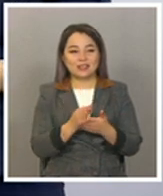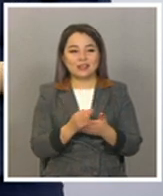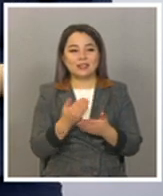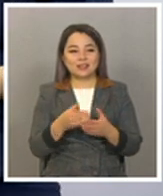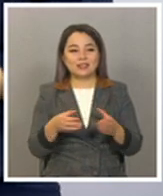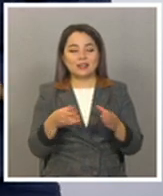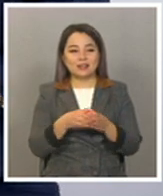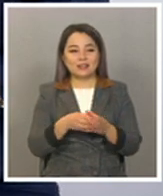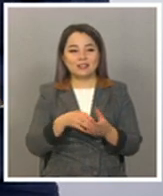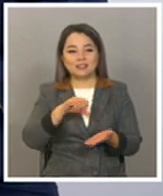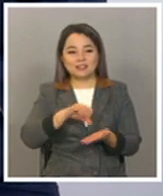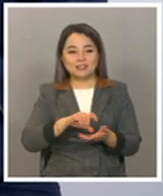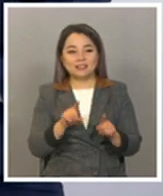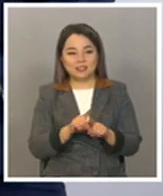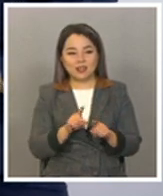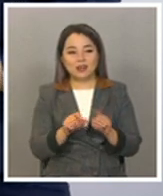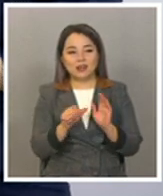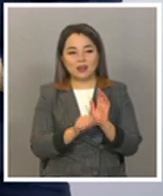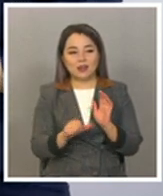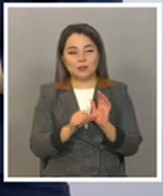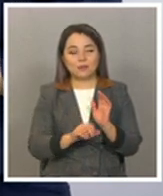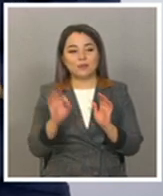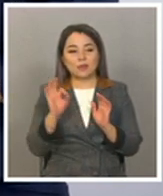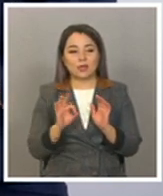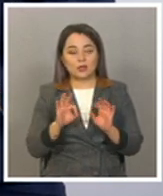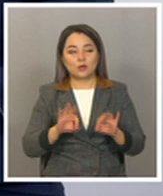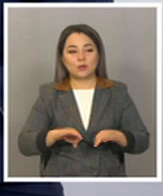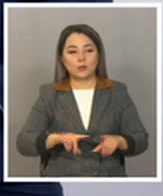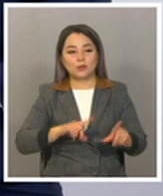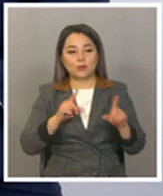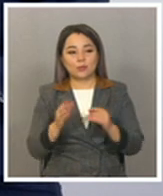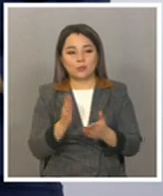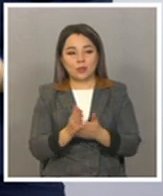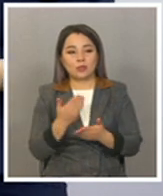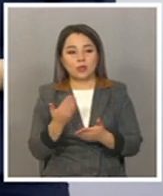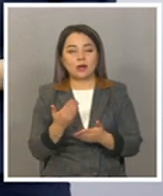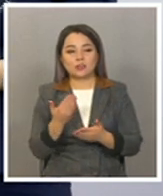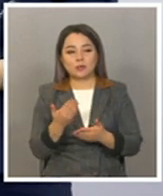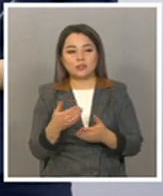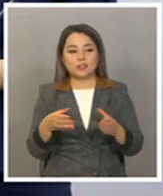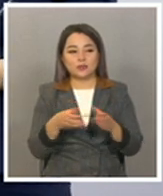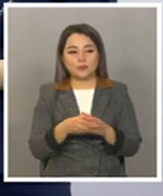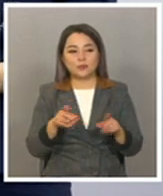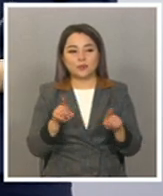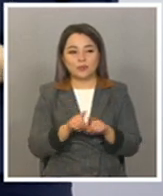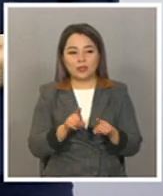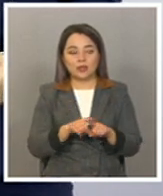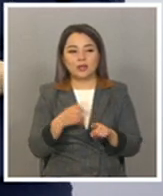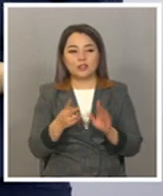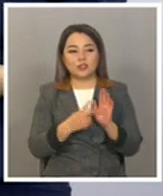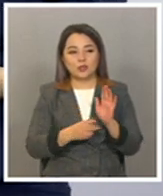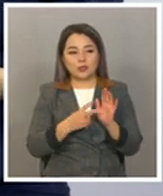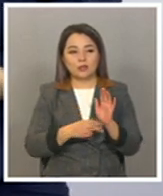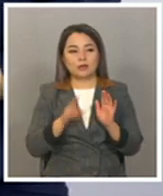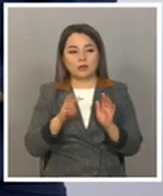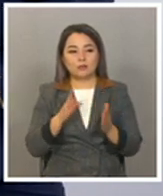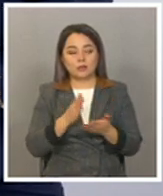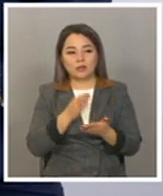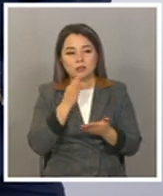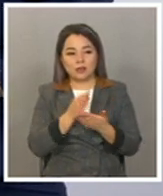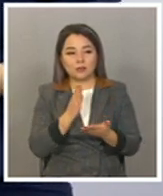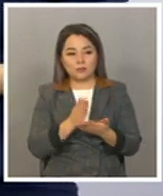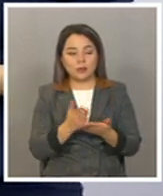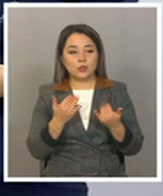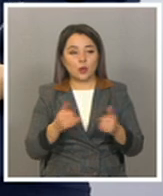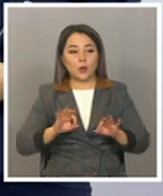күнгі жолдың 60%-ін жүрді, ал үшінші күні қалған 700 километр жолды жүрді. Жүк